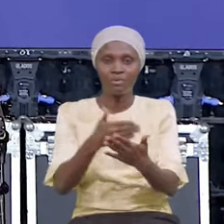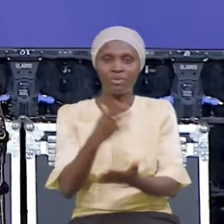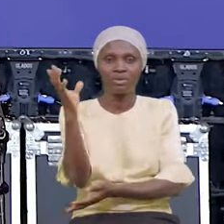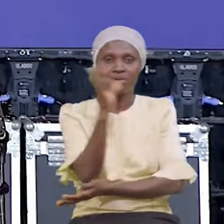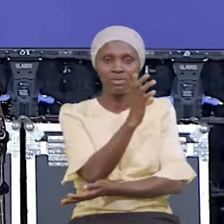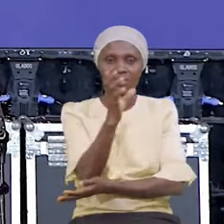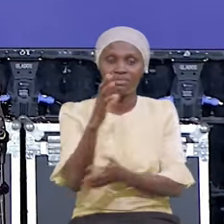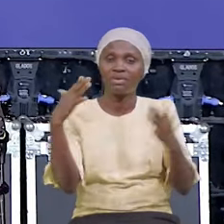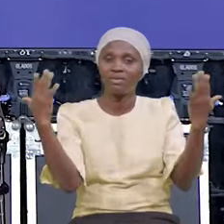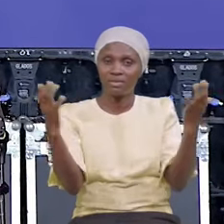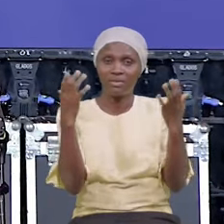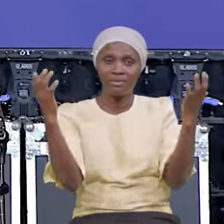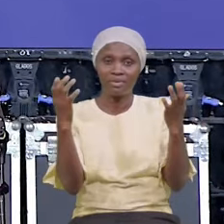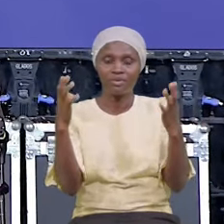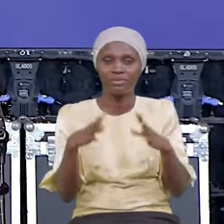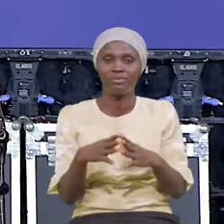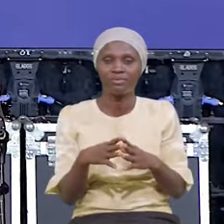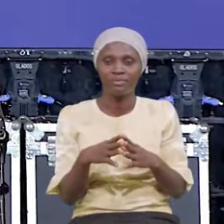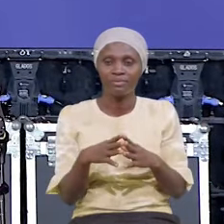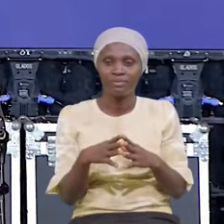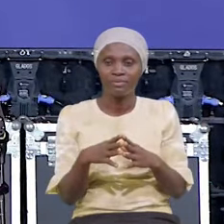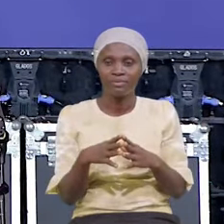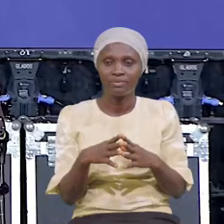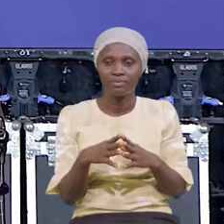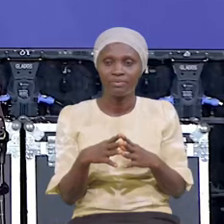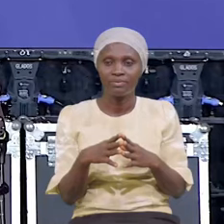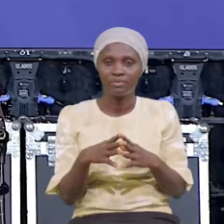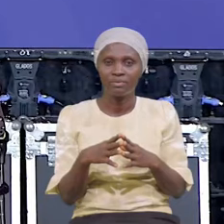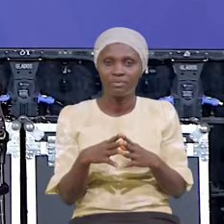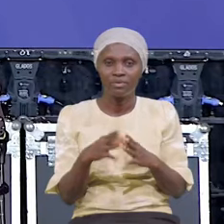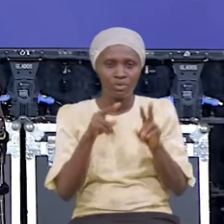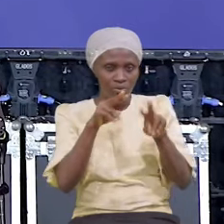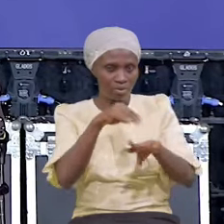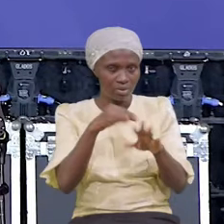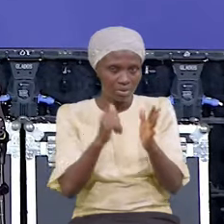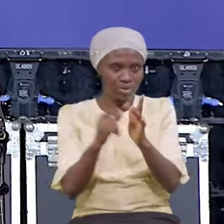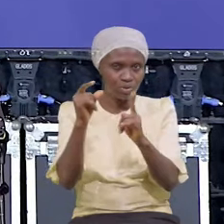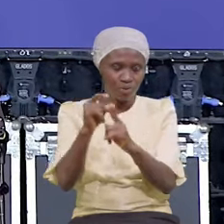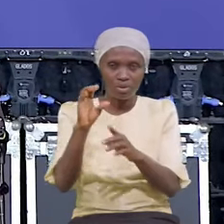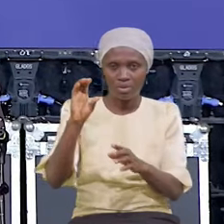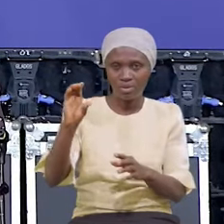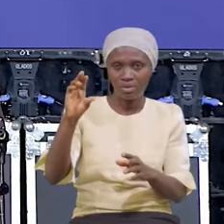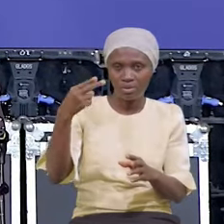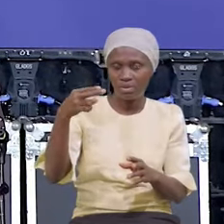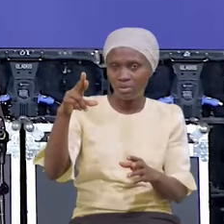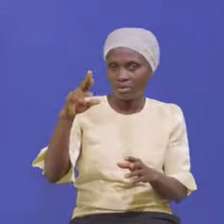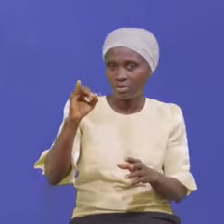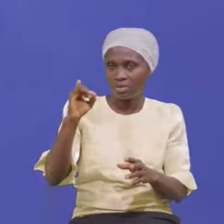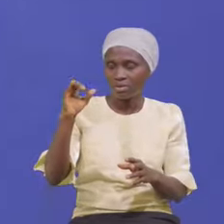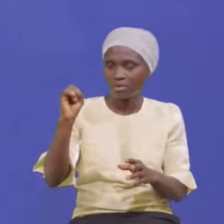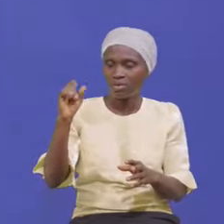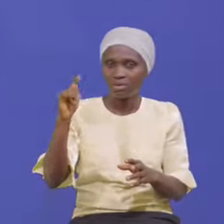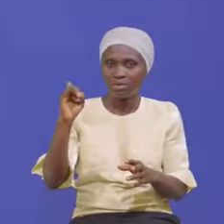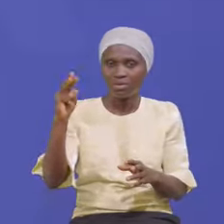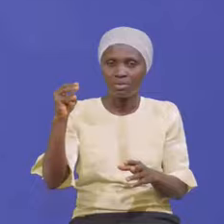celebration. క్రిస్మస్ వేడుకలను ముందుగా జరుపుకోవడానికి మనం వచ్చి ఉన్నాం. Look at that word Christmas. క్రిస్మస్ అనే ఈ పదాన్ని చూడండి. Christ at